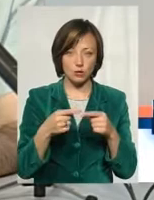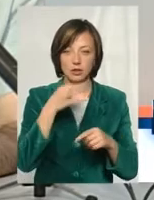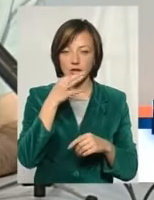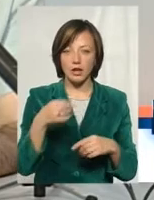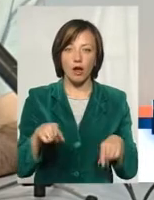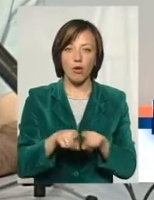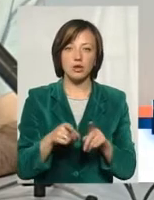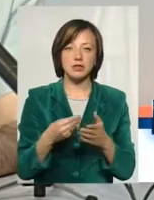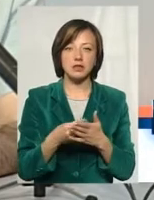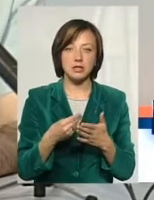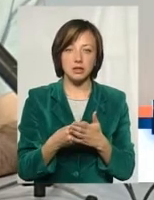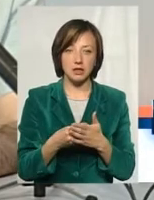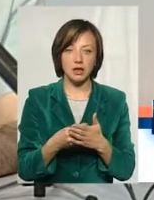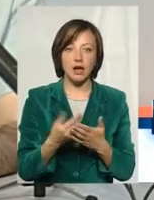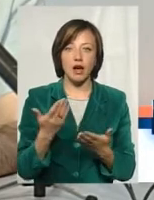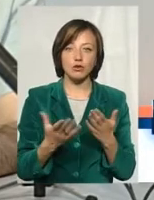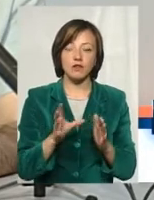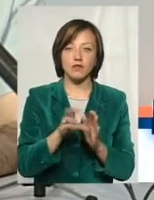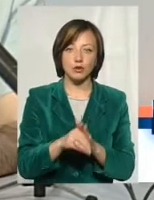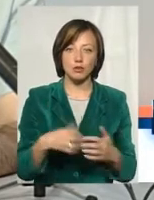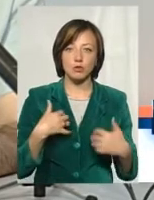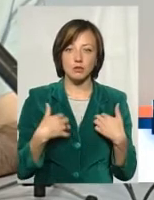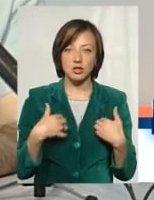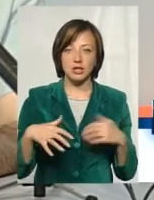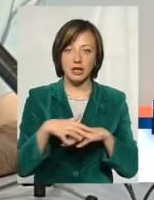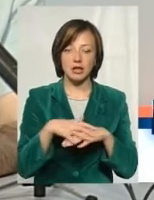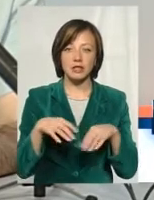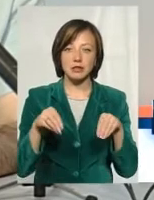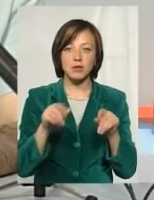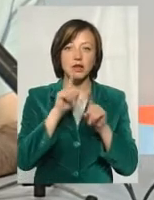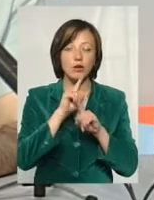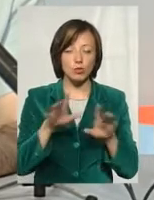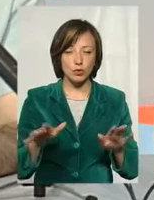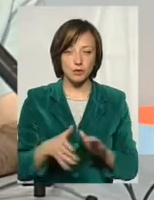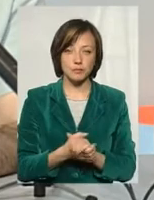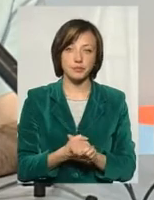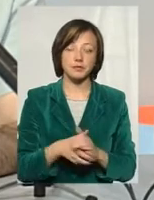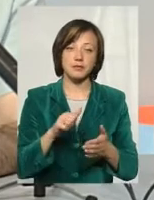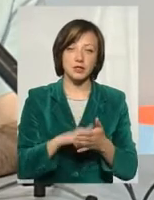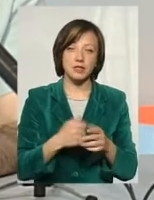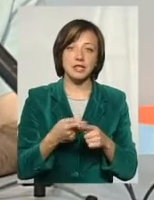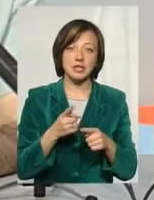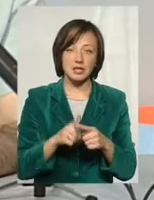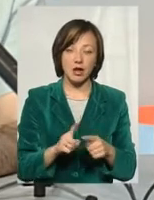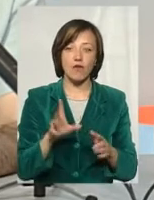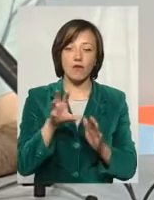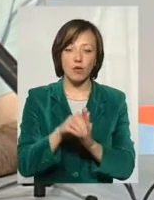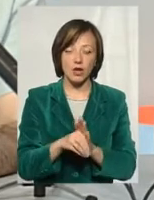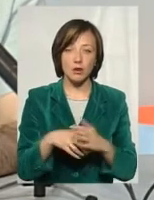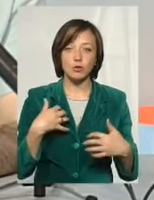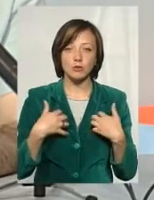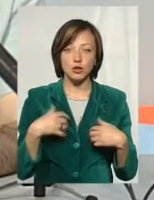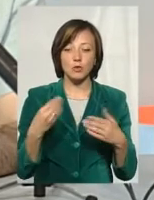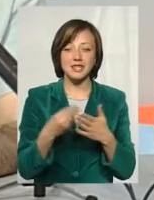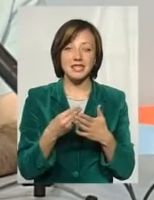ціни, якщо у нас ведуть поспішний ринок землі, не буде. Через те його вводять поспішно, щоб ціна,